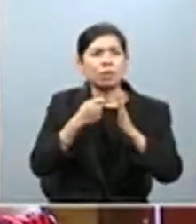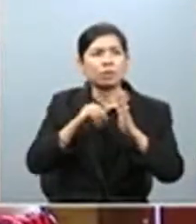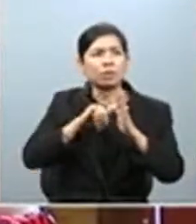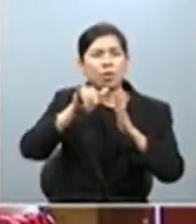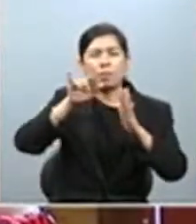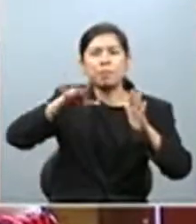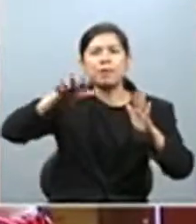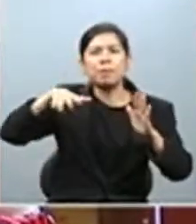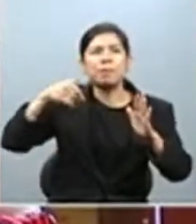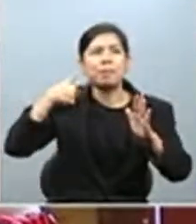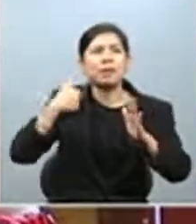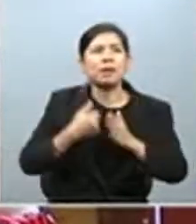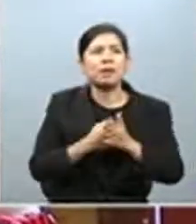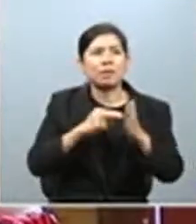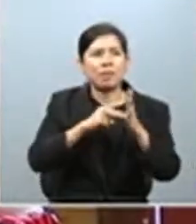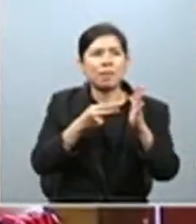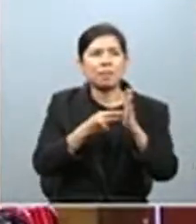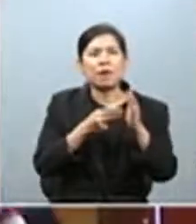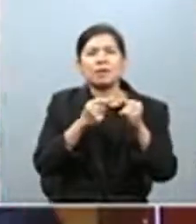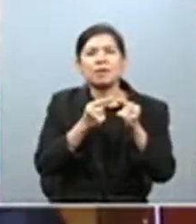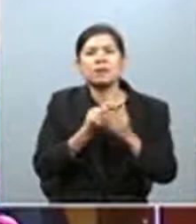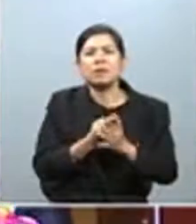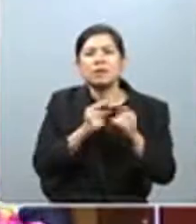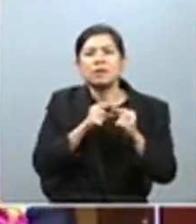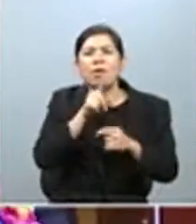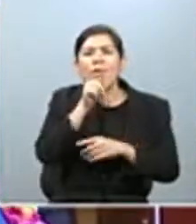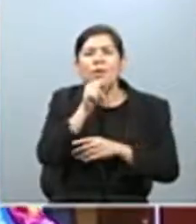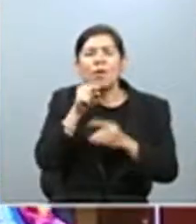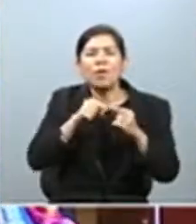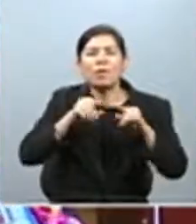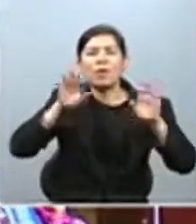นกเขามันยังไม่ขันนกเขามันยังไม่ขัน